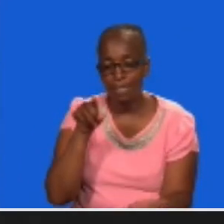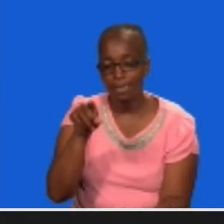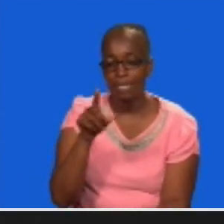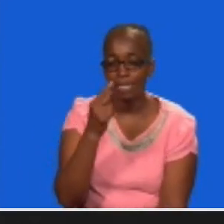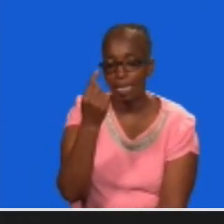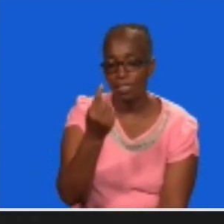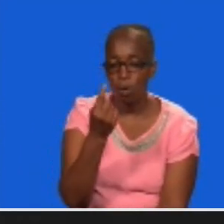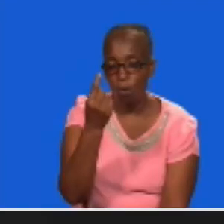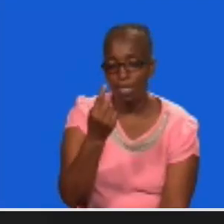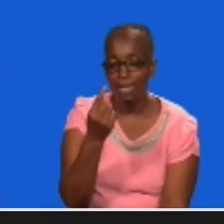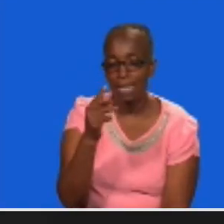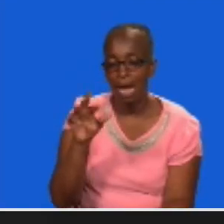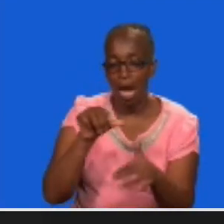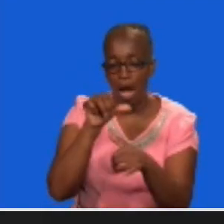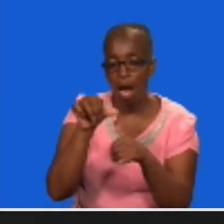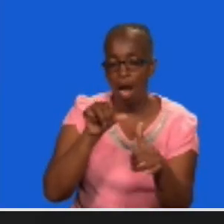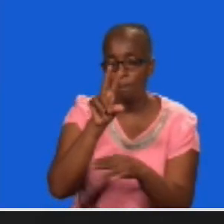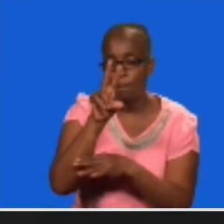ni tone tu,